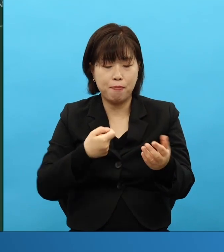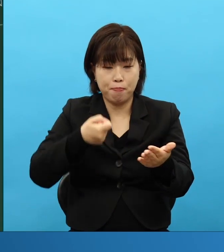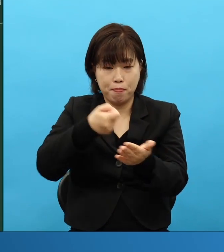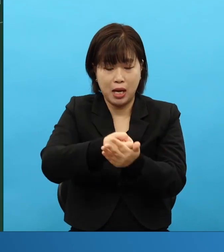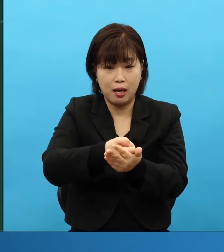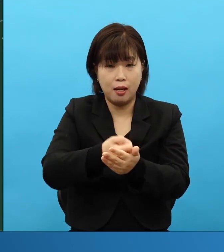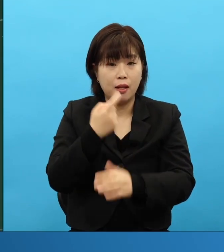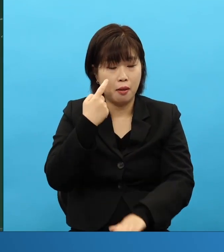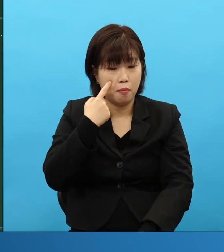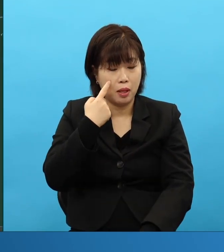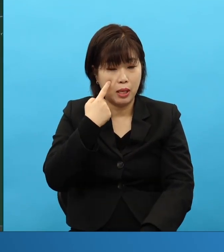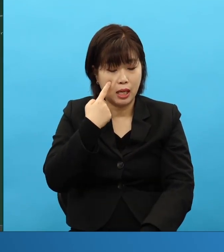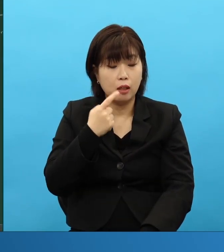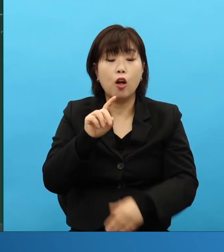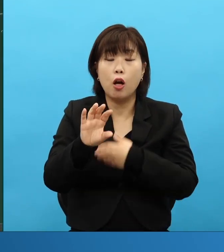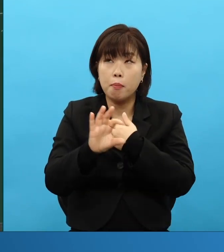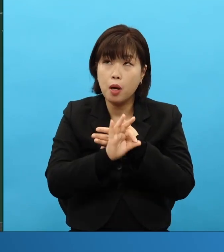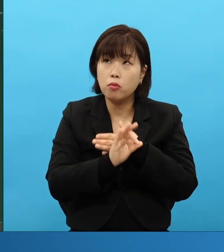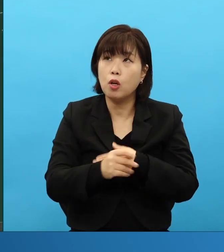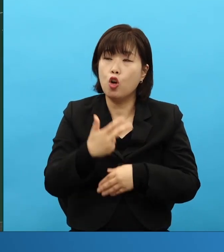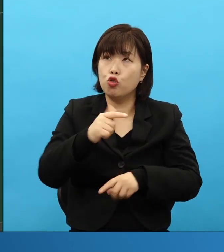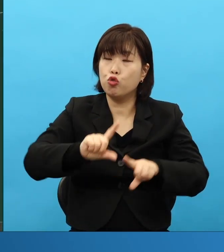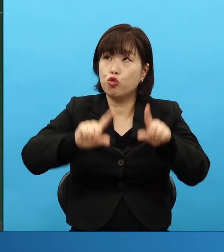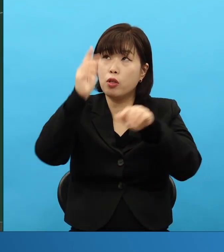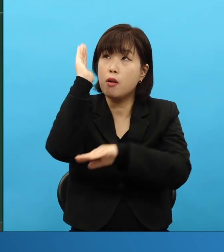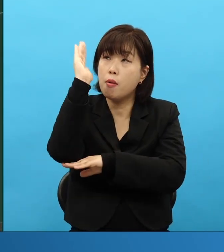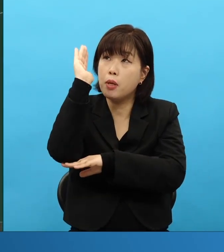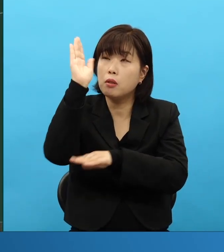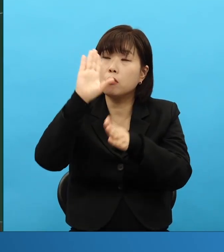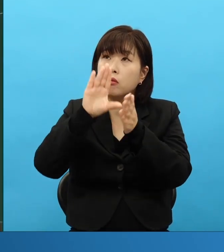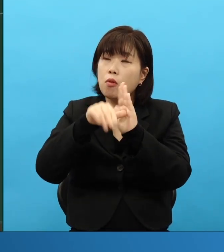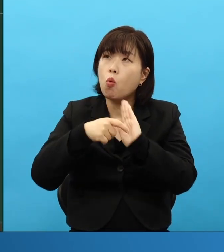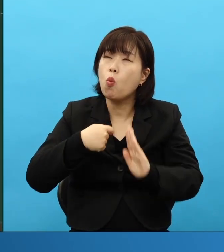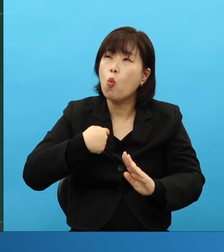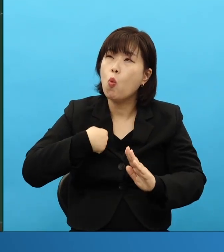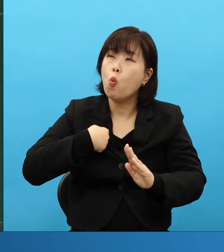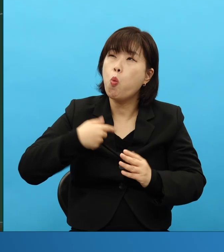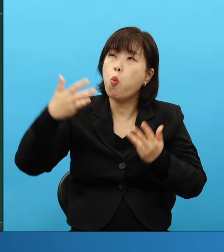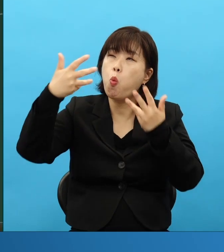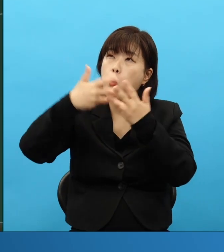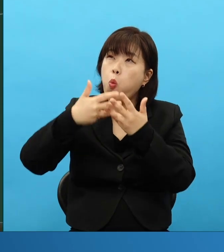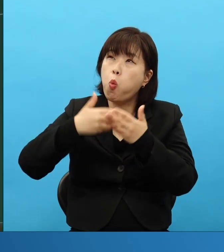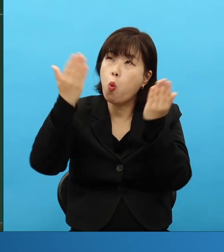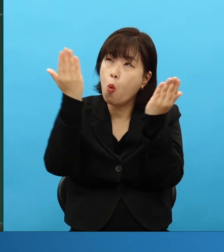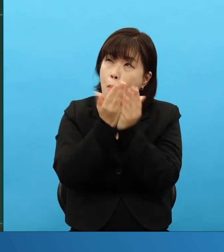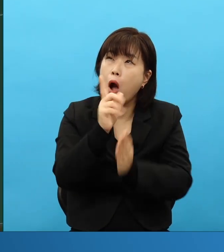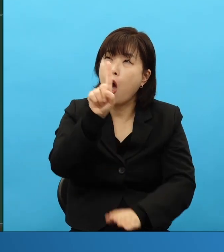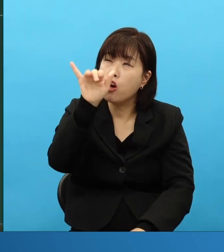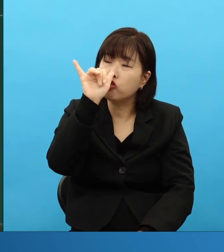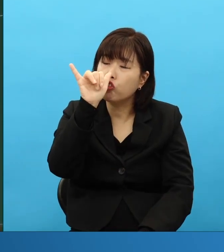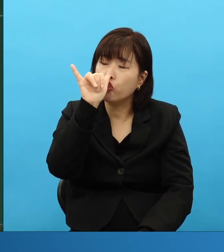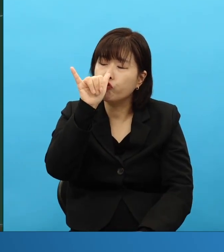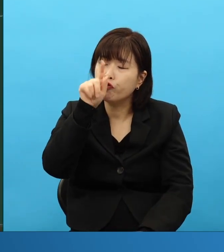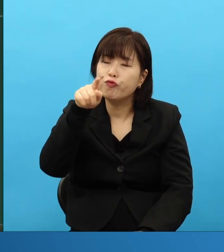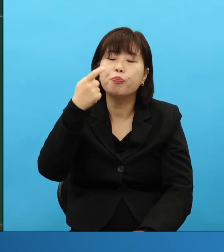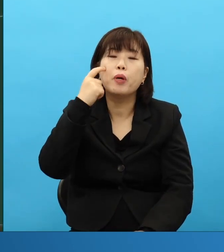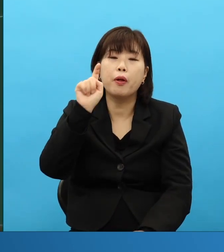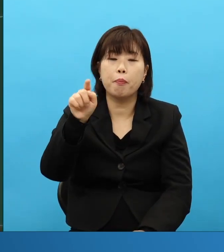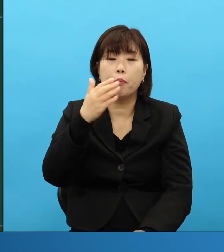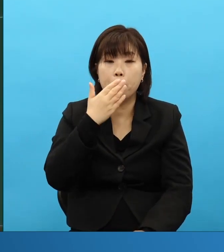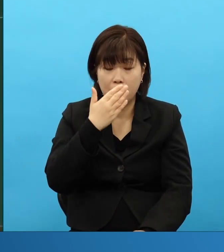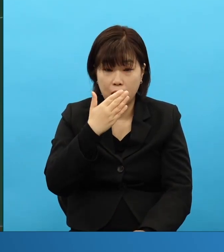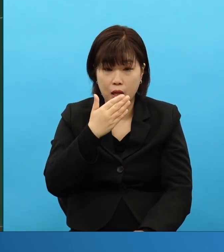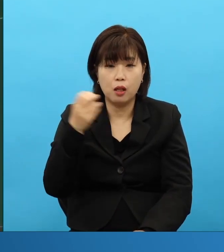listen to the pastor's 정상입니다. sermon, then there's something that really gives you strength. That's normal. 그래가지고는 한 주간을 보내고 핵심 예배 딱